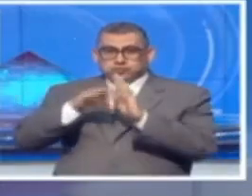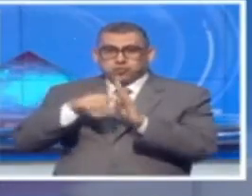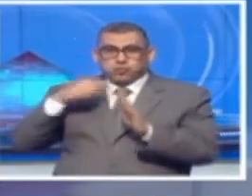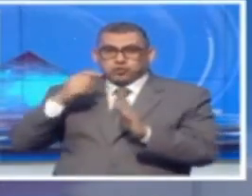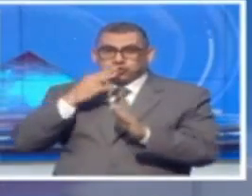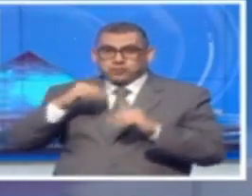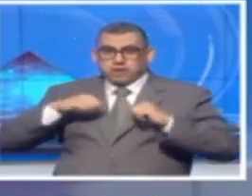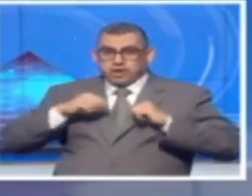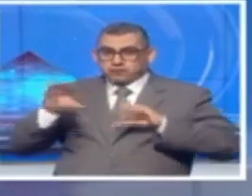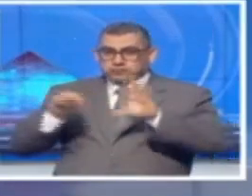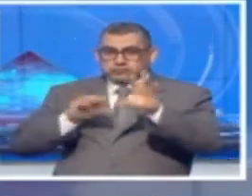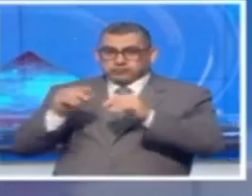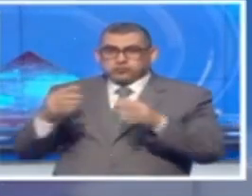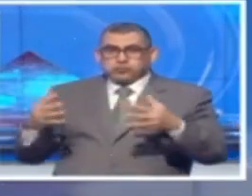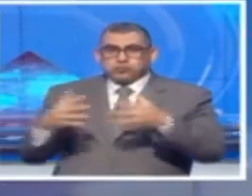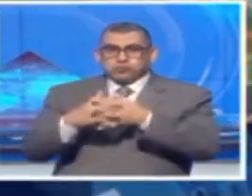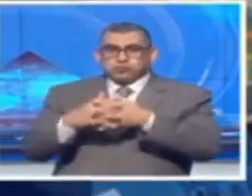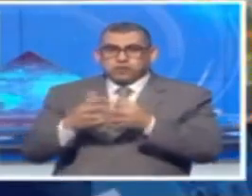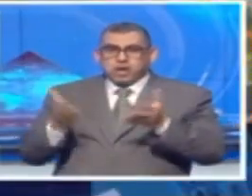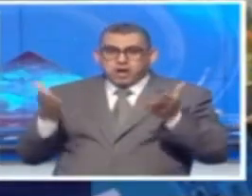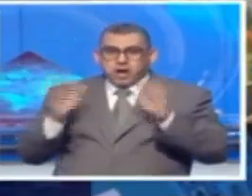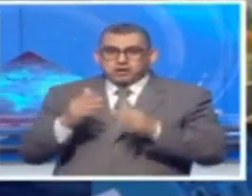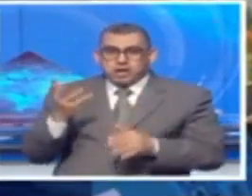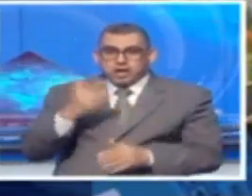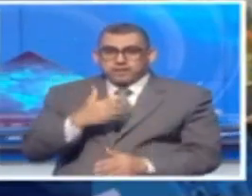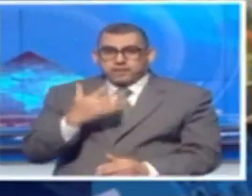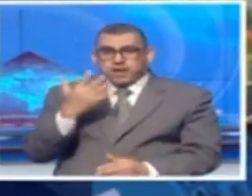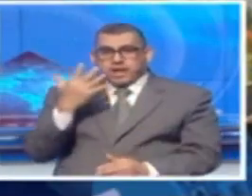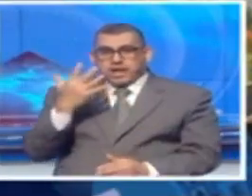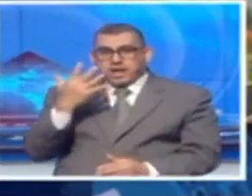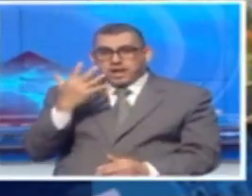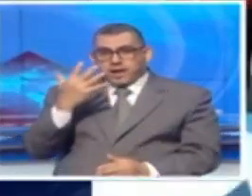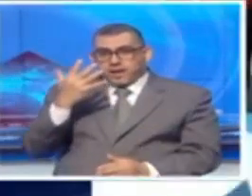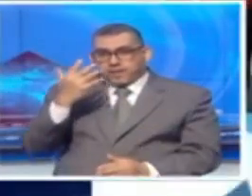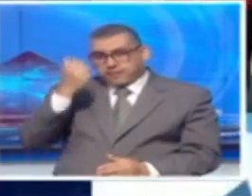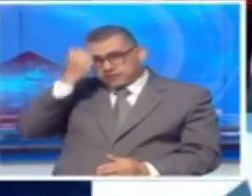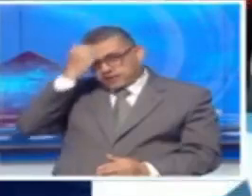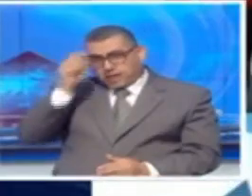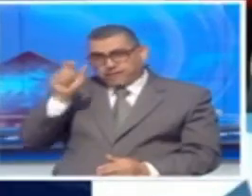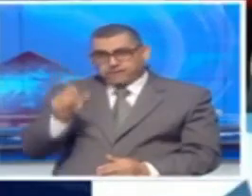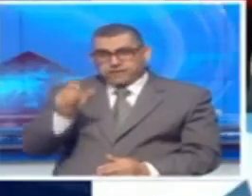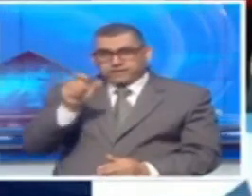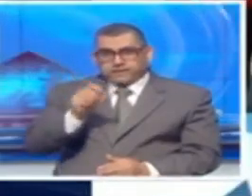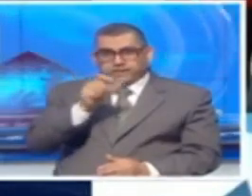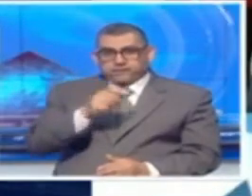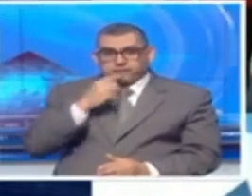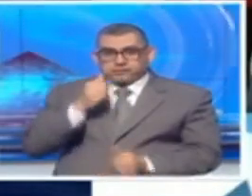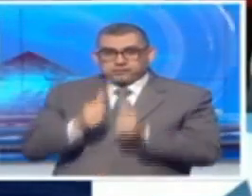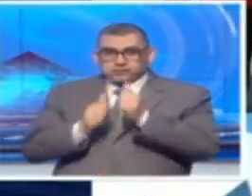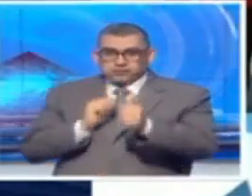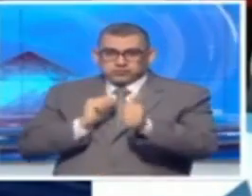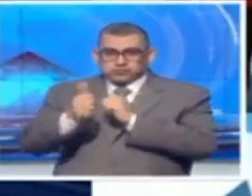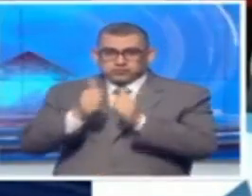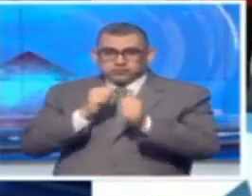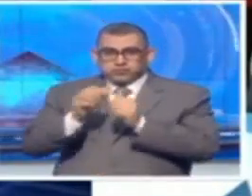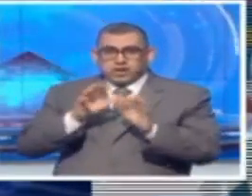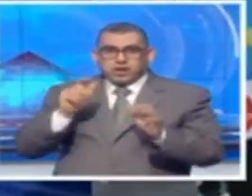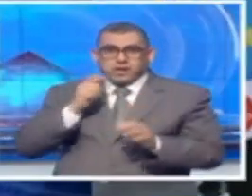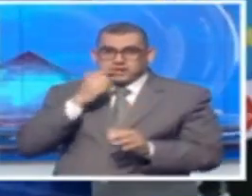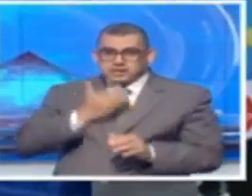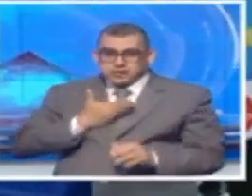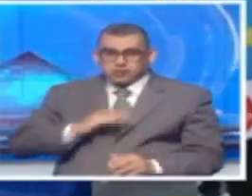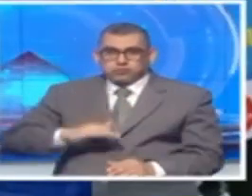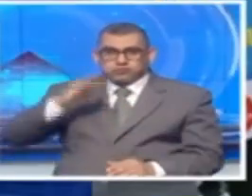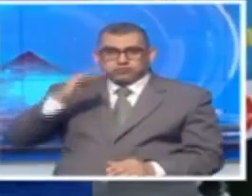2022، والذي نظمته وزارة الشباب والرياضة، وذلك بمشاركة أكثر من 5000 متسابق من جميع